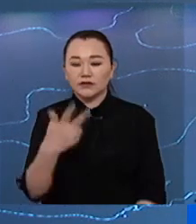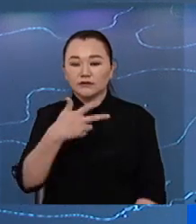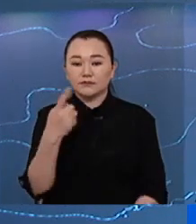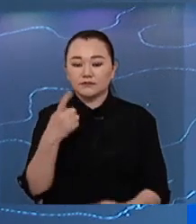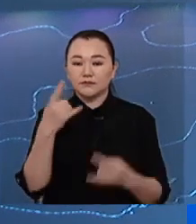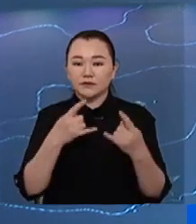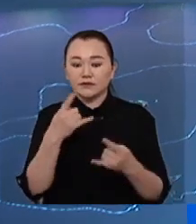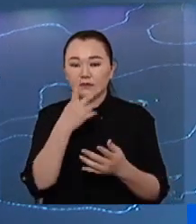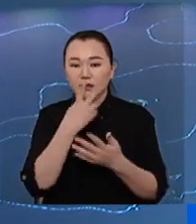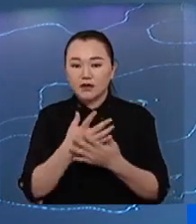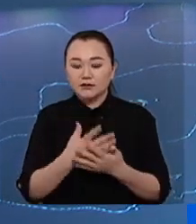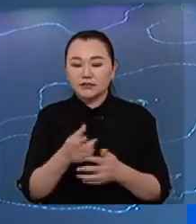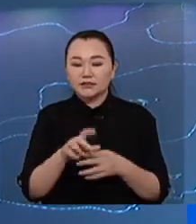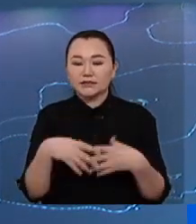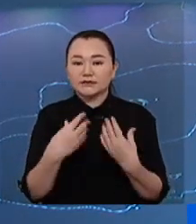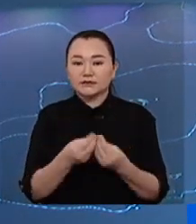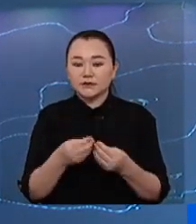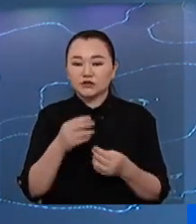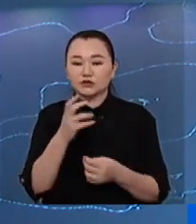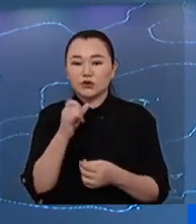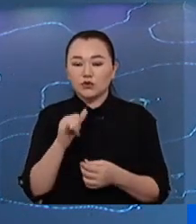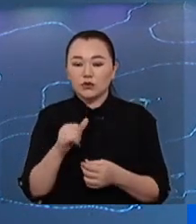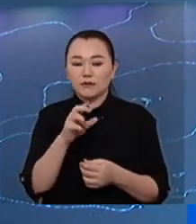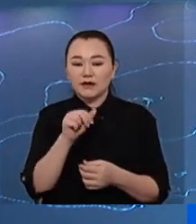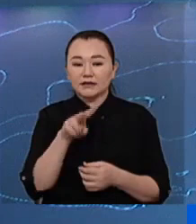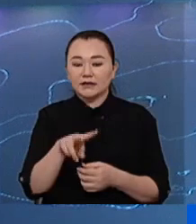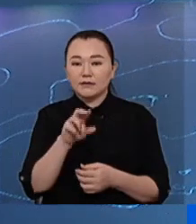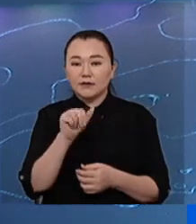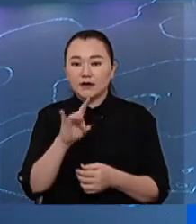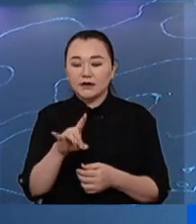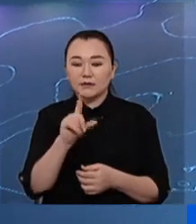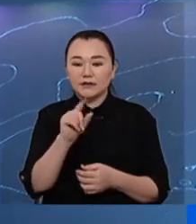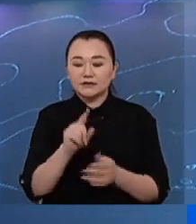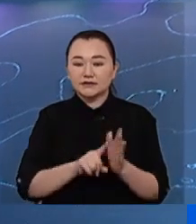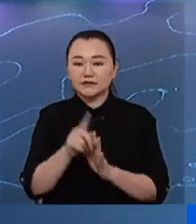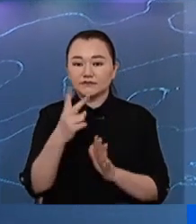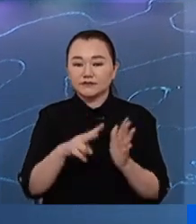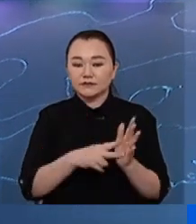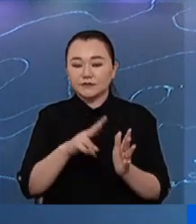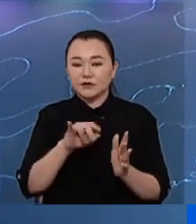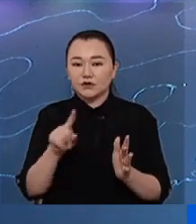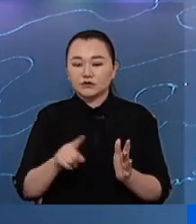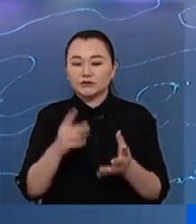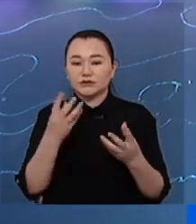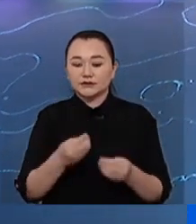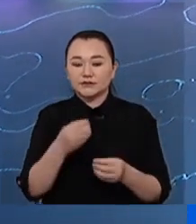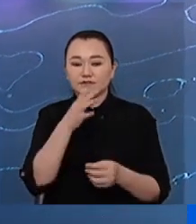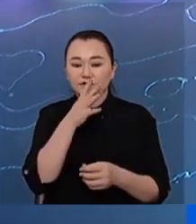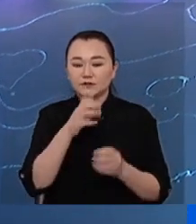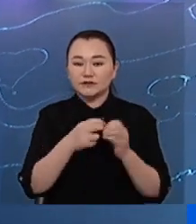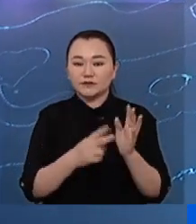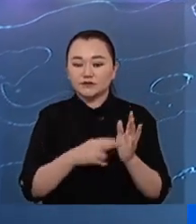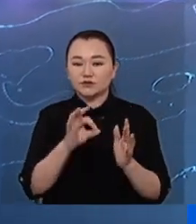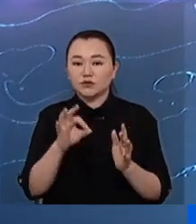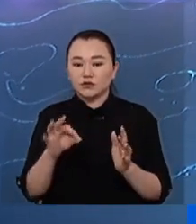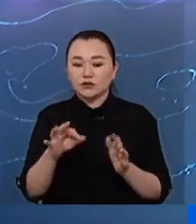31-ші арна ұсынғалы отырған отбасылық ток-шоу «Батыл пар» дүйсенбі, яғни 27-ші наурыз күні сағат